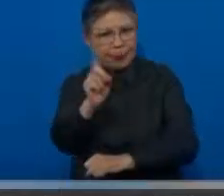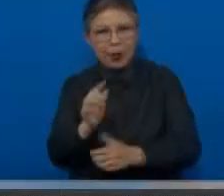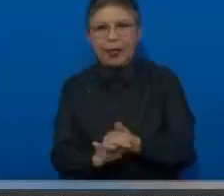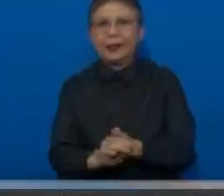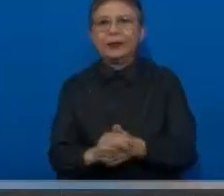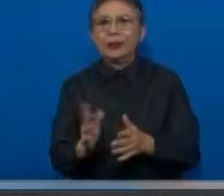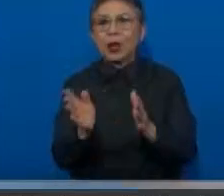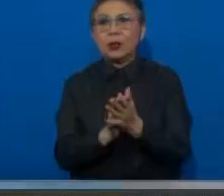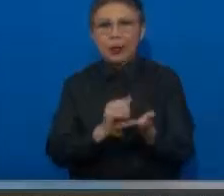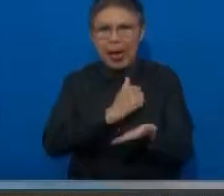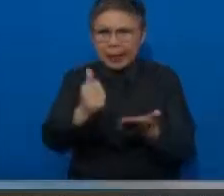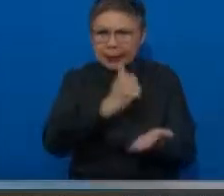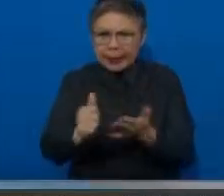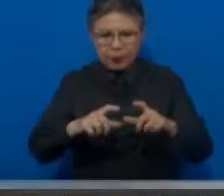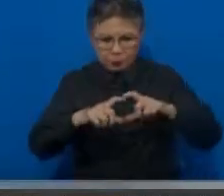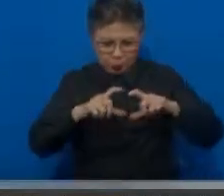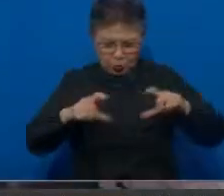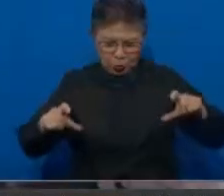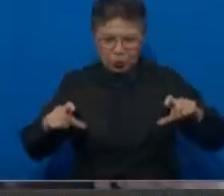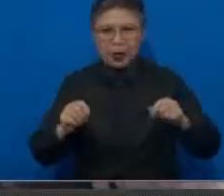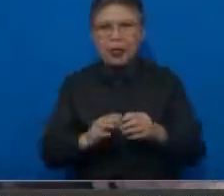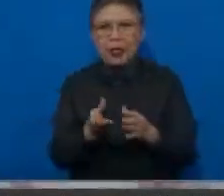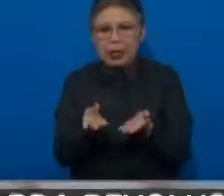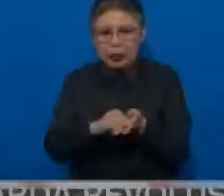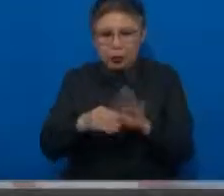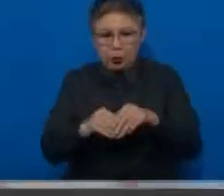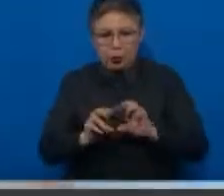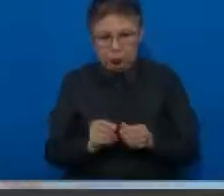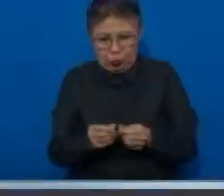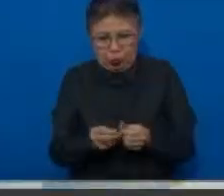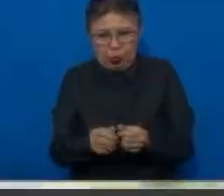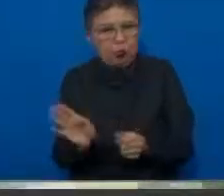lembaran harus dalam keadaan utuh dan normal, tidak boleh digulung,